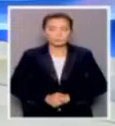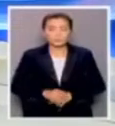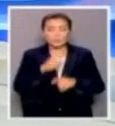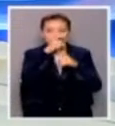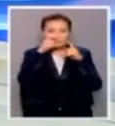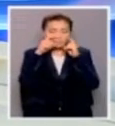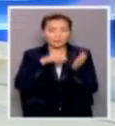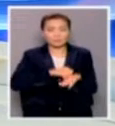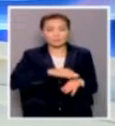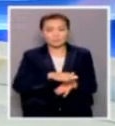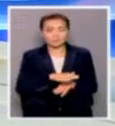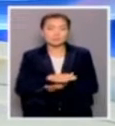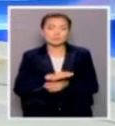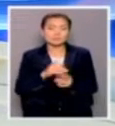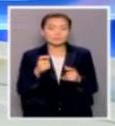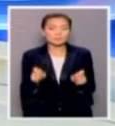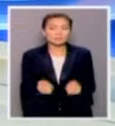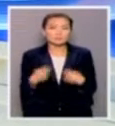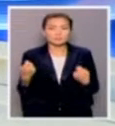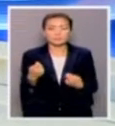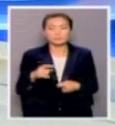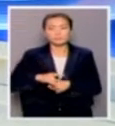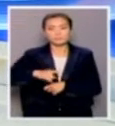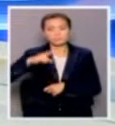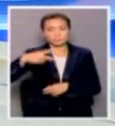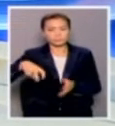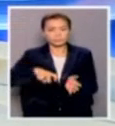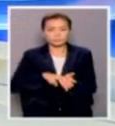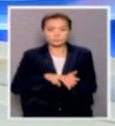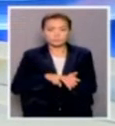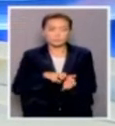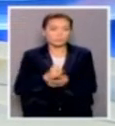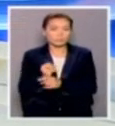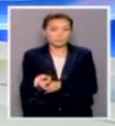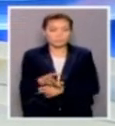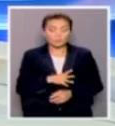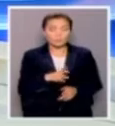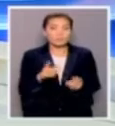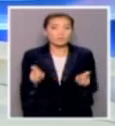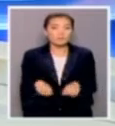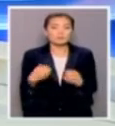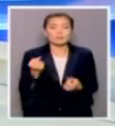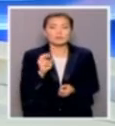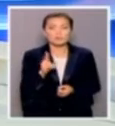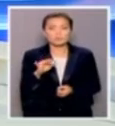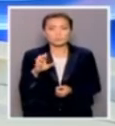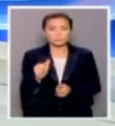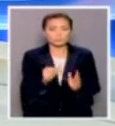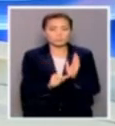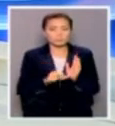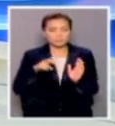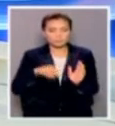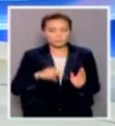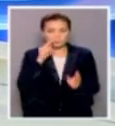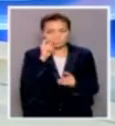Маска тағудан бас тартып, карантин ережесін орындамаған жолаушы ұшақ бортынан шығарылды. Тәртіпті Ақтөбе қаласының 60 жастағы